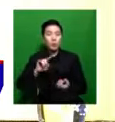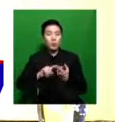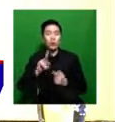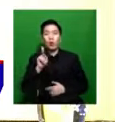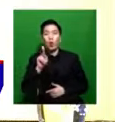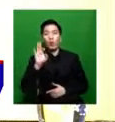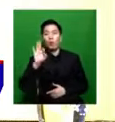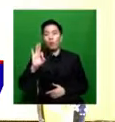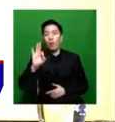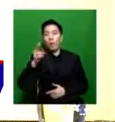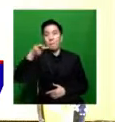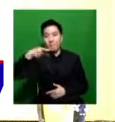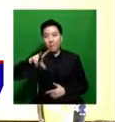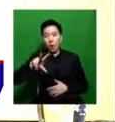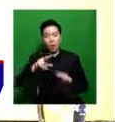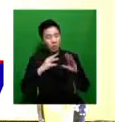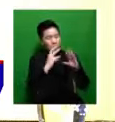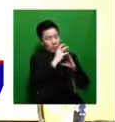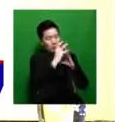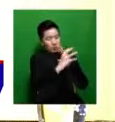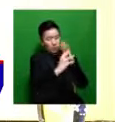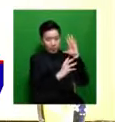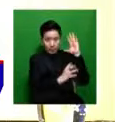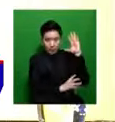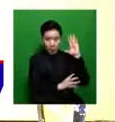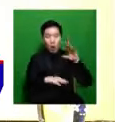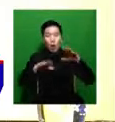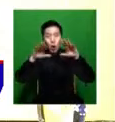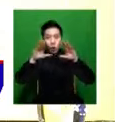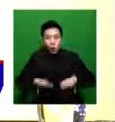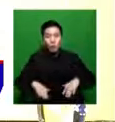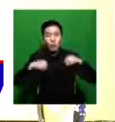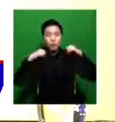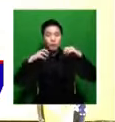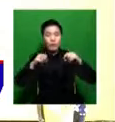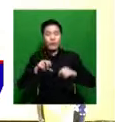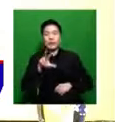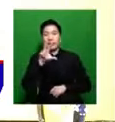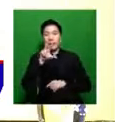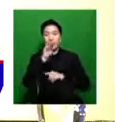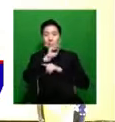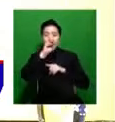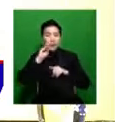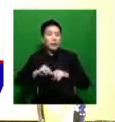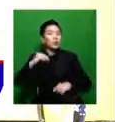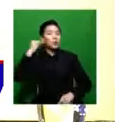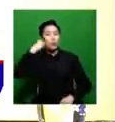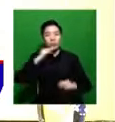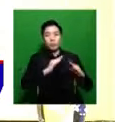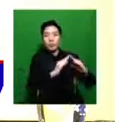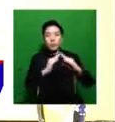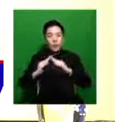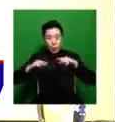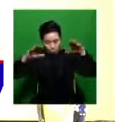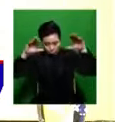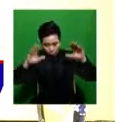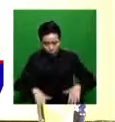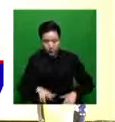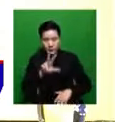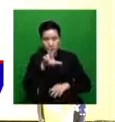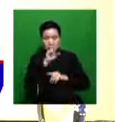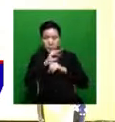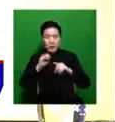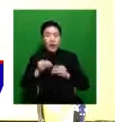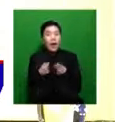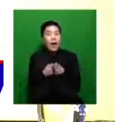การไฟฟ้าส่วนภูมิภาคคาดว่าจะใช้สำหรับลดค่าไฟ 3% 3% นะคะให้กับผู้ใช้ไฟฟ้าทุกประเภ